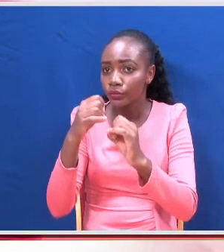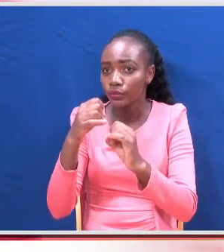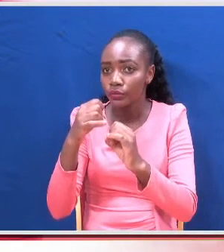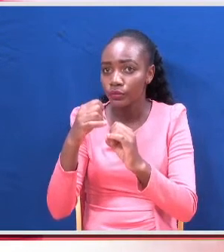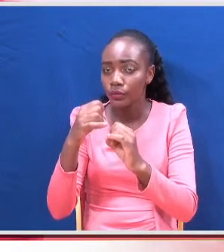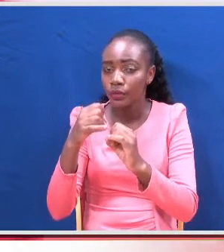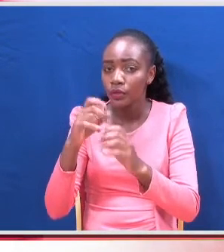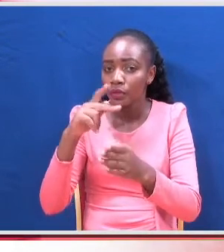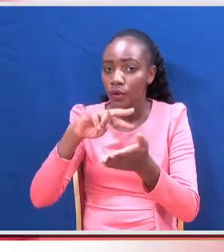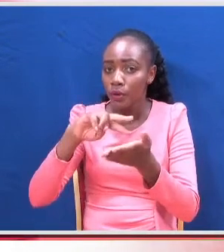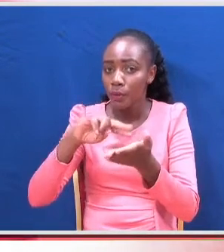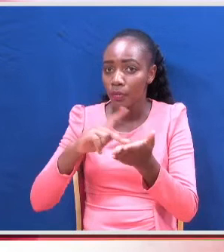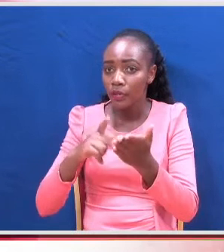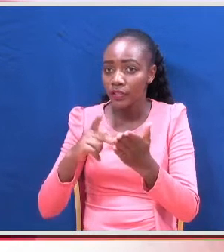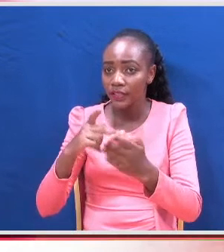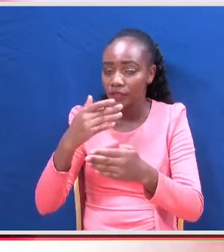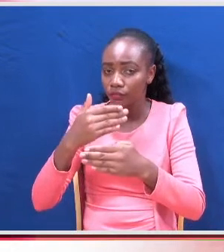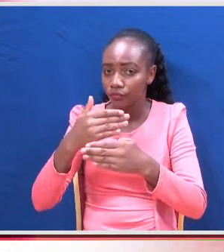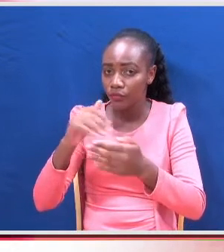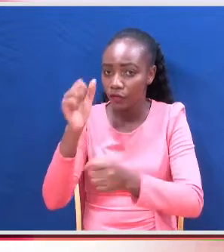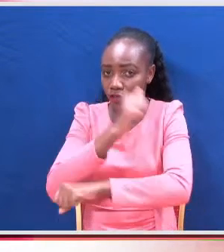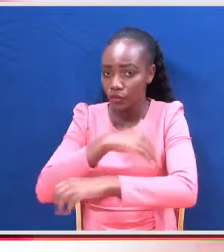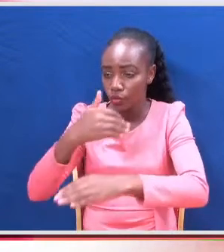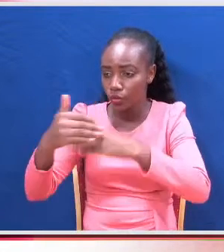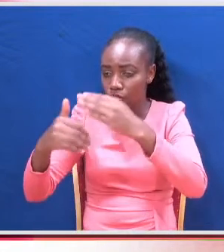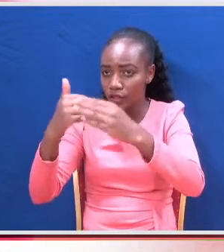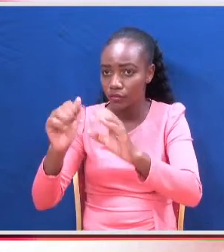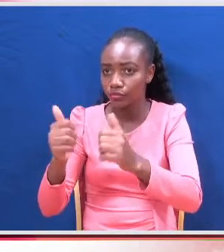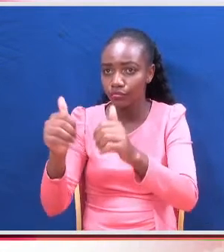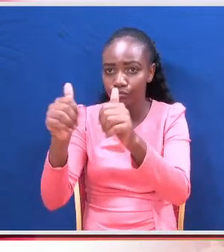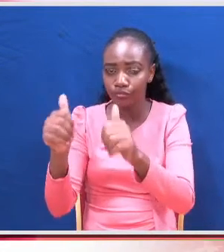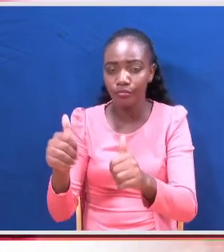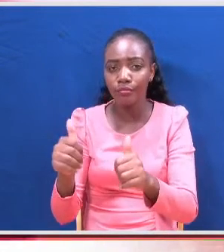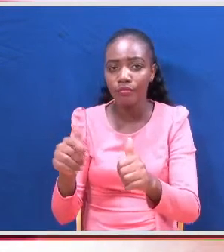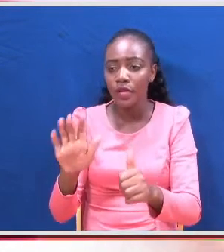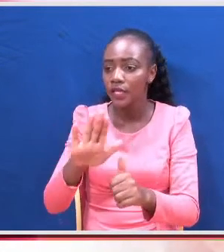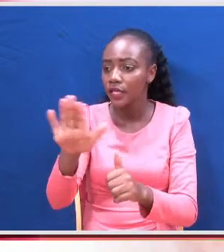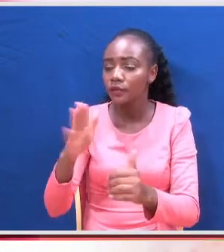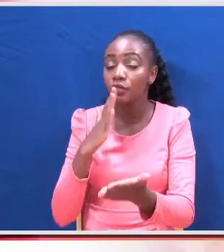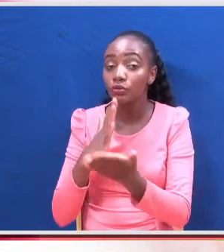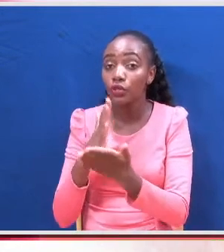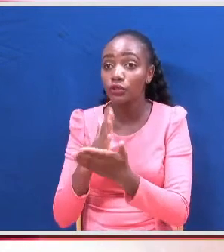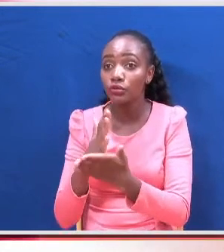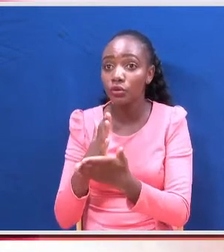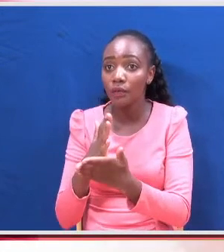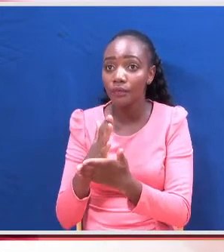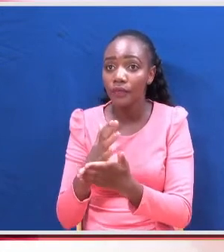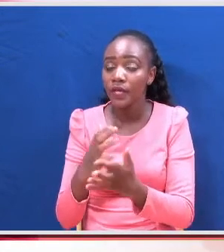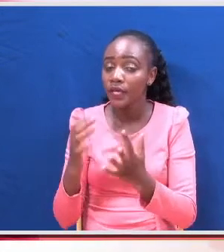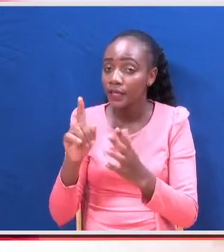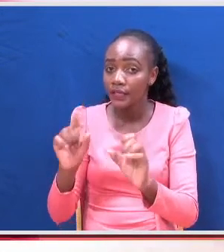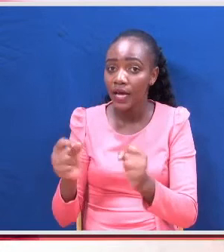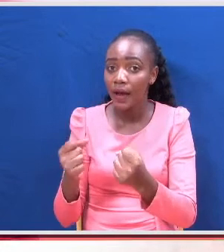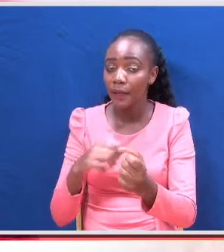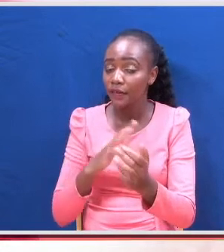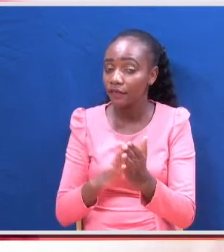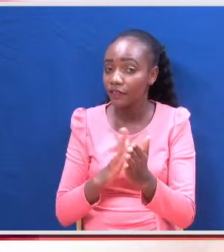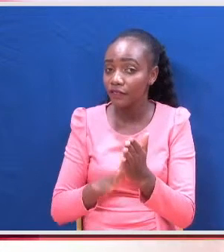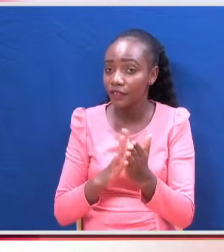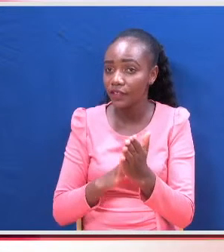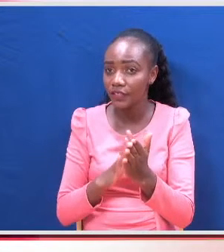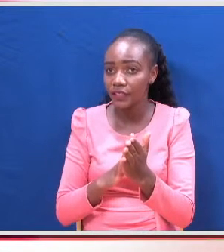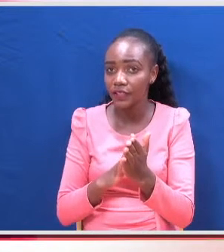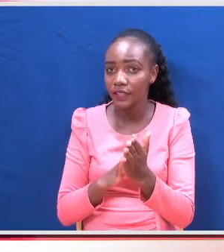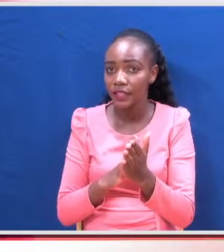wasiotekeleza miradi ya ujenzi wa shule, miradi mbalimbali katika eneo bunge lake, kuhakikisha kuwa hilo linafanyika kwa ustadi, la